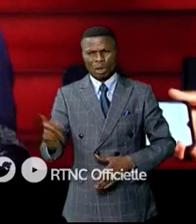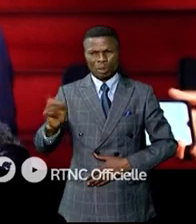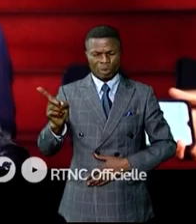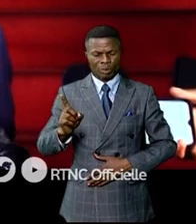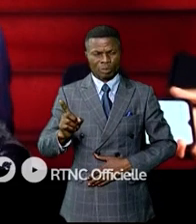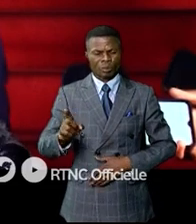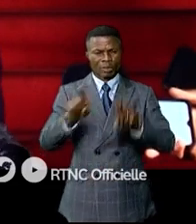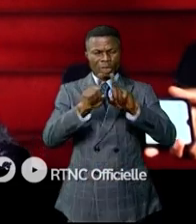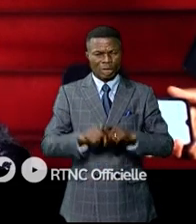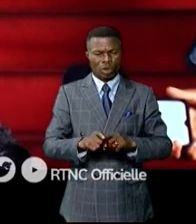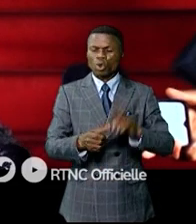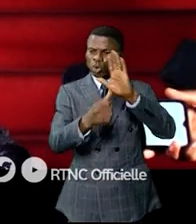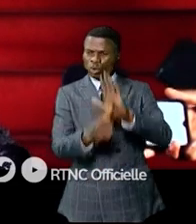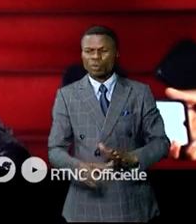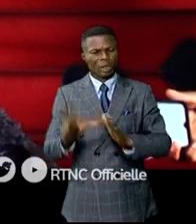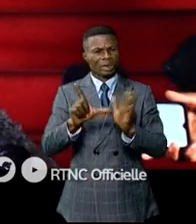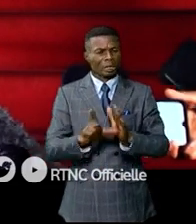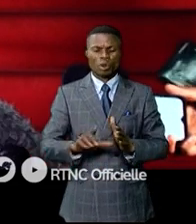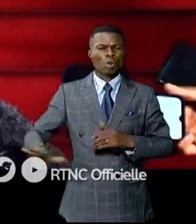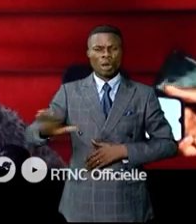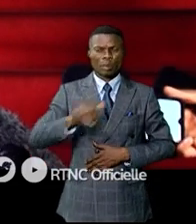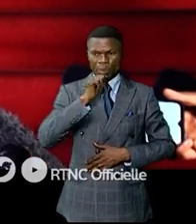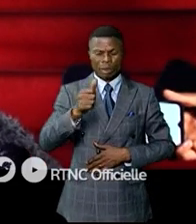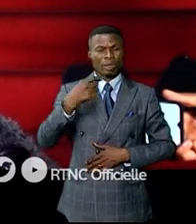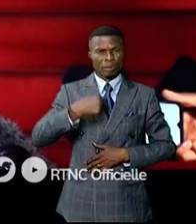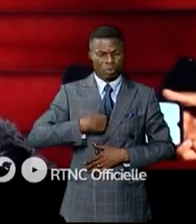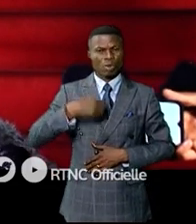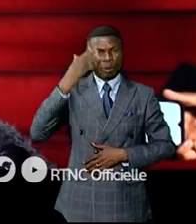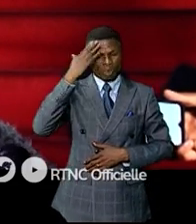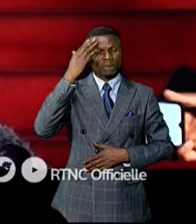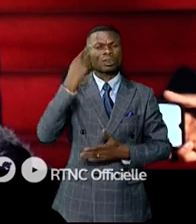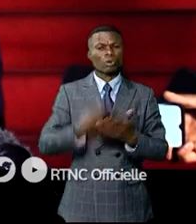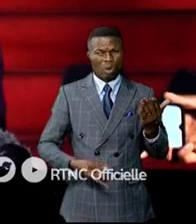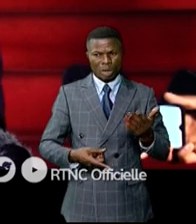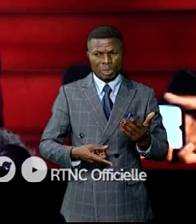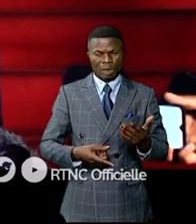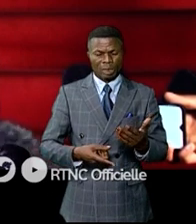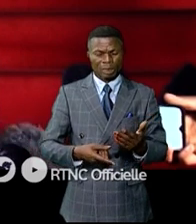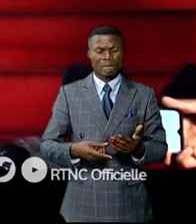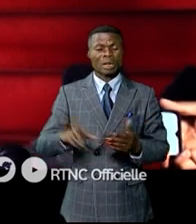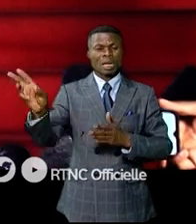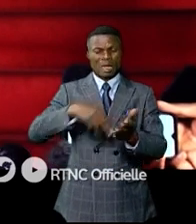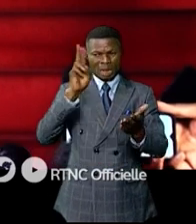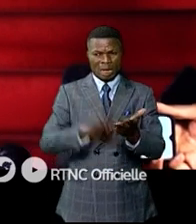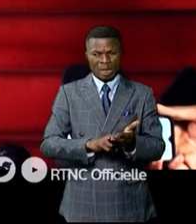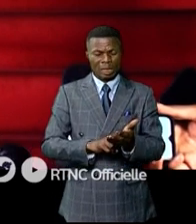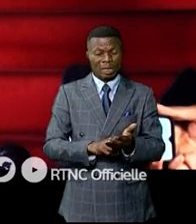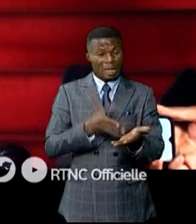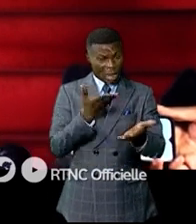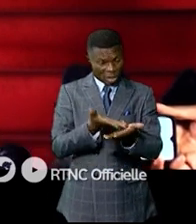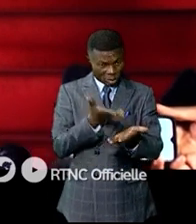pas être au-dessus de la loi. Et moi, je pense que C'est l'accord qui est à la